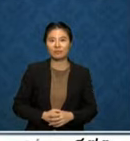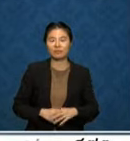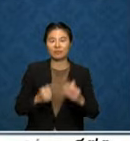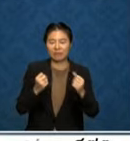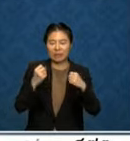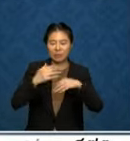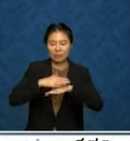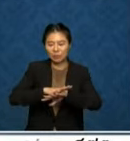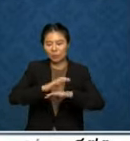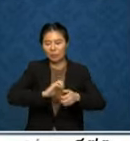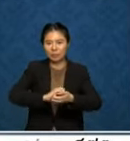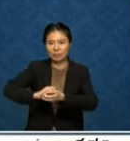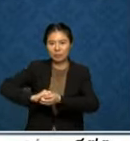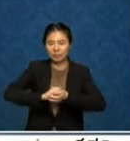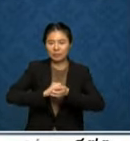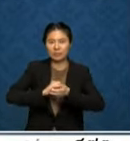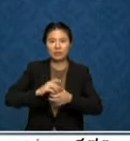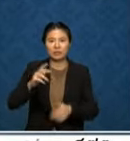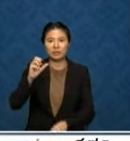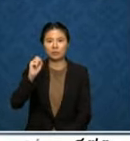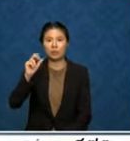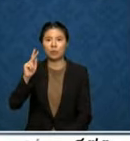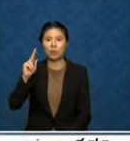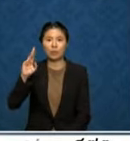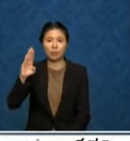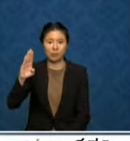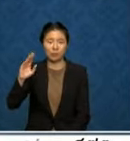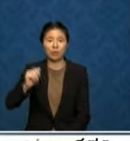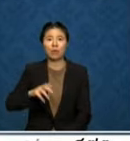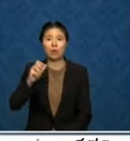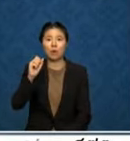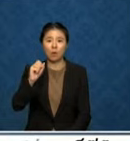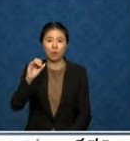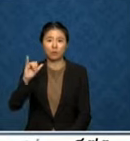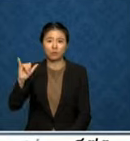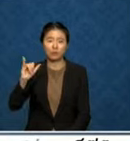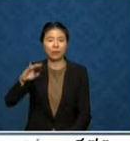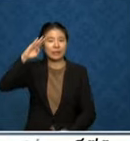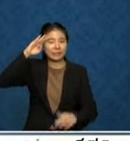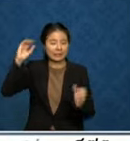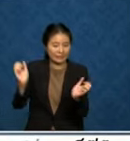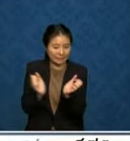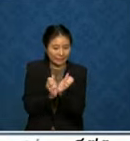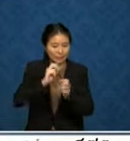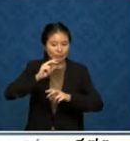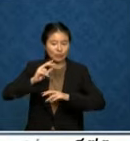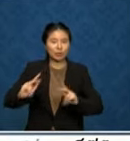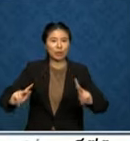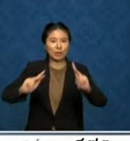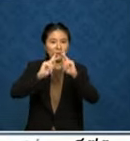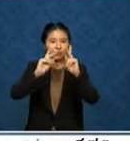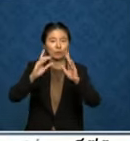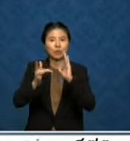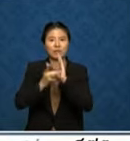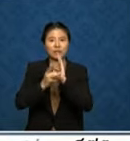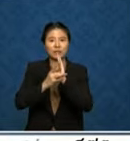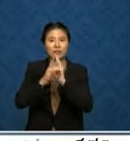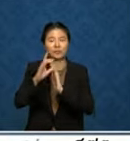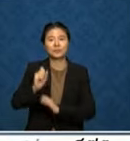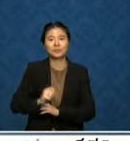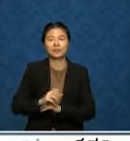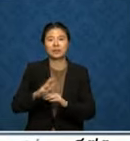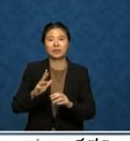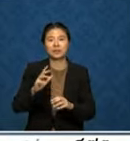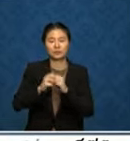ณาการของหลายๆหน่วยงานไม่ว่าจะเป็นสคบ.อย.ตำรวจกระทรวงดีอีกสท